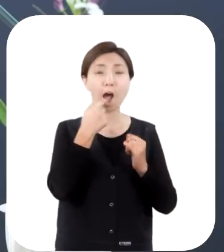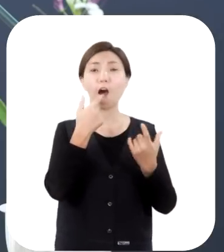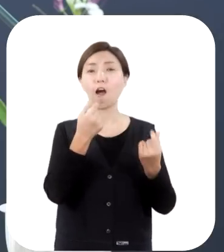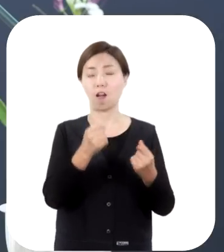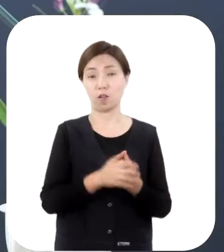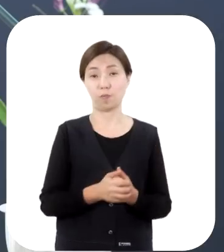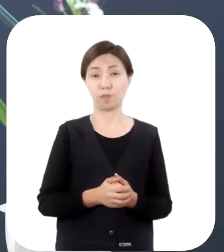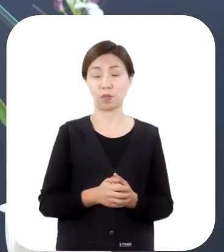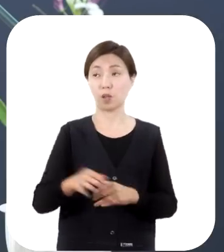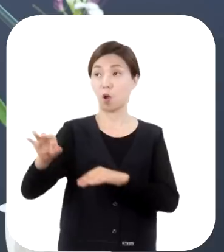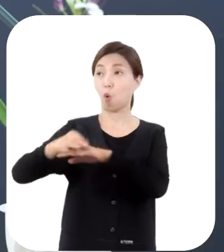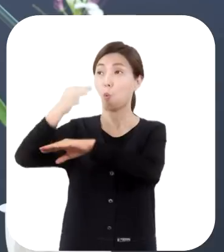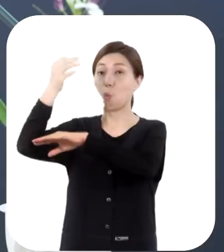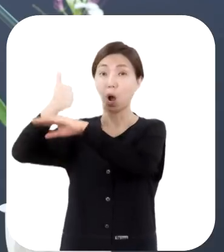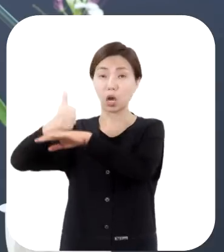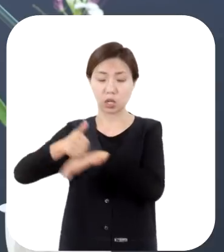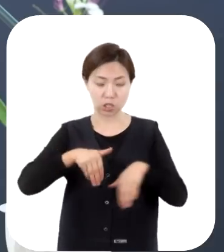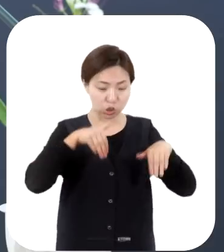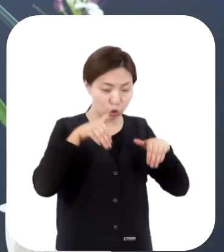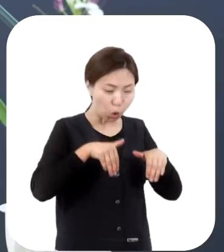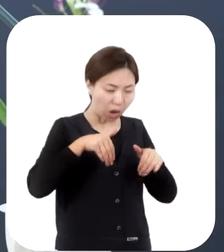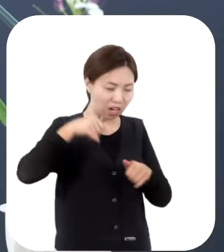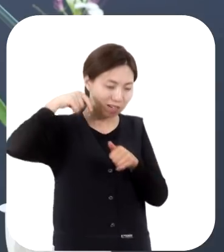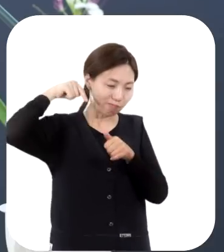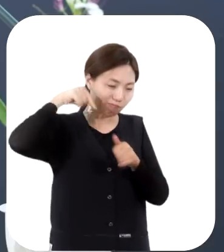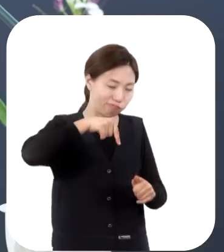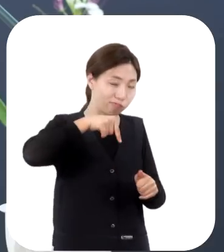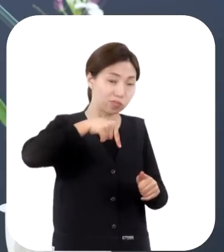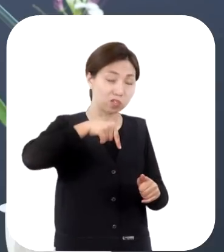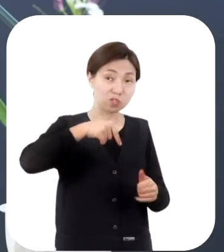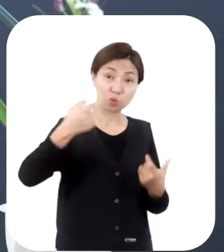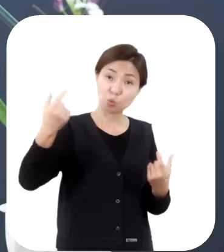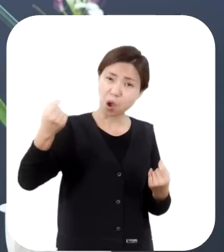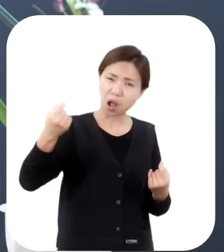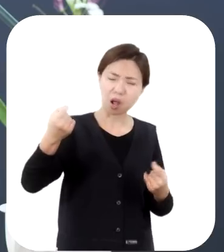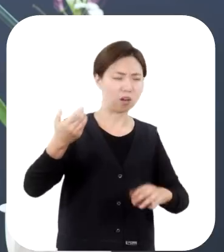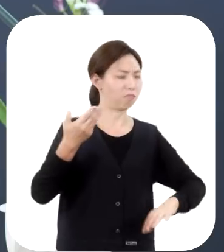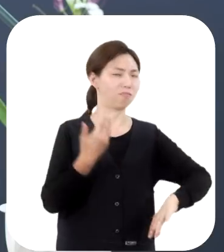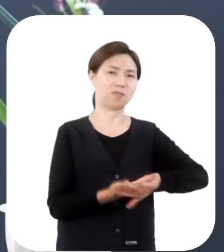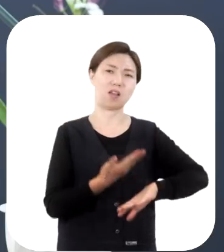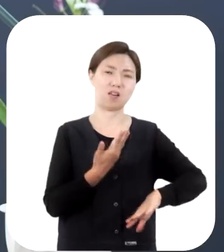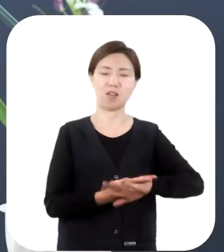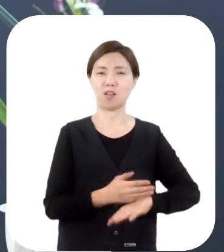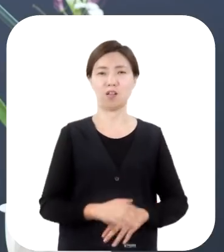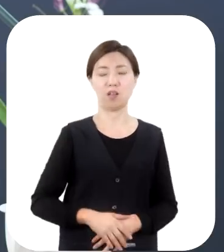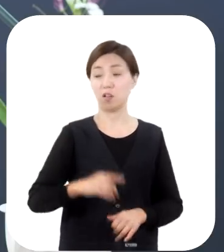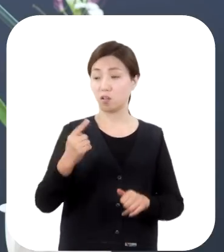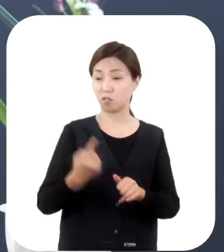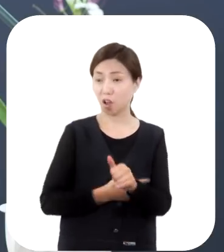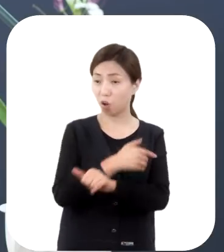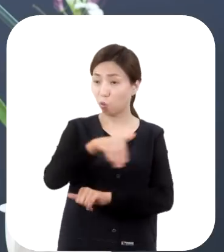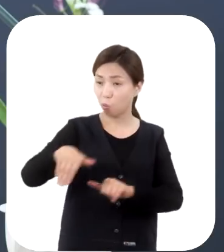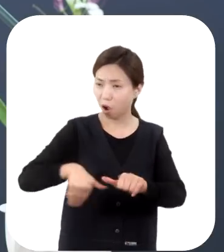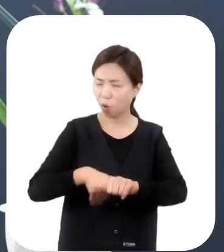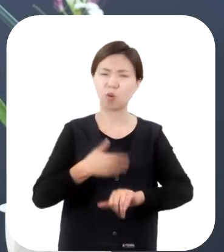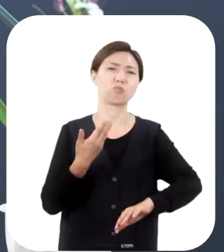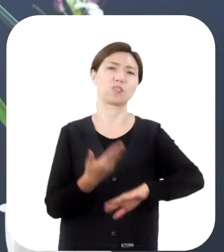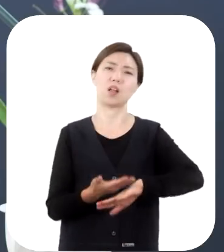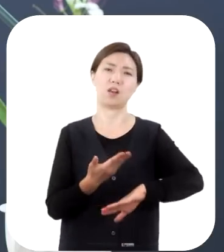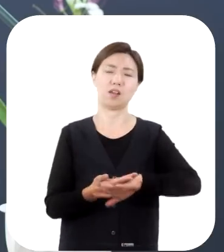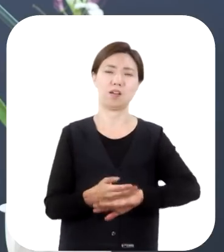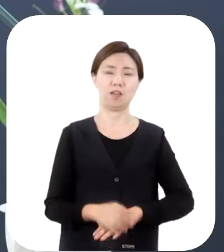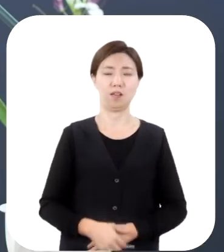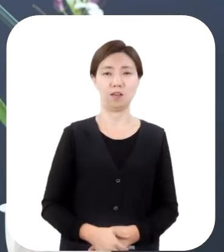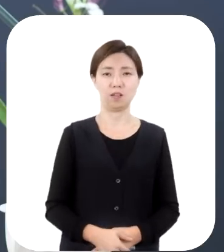브라만이 또는 왕이 노예를 지배하는 것은 동일한 게 아니라는 거예요. 이건 생태적인 문제가